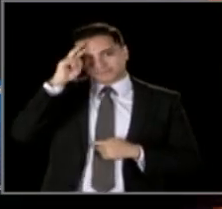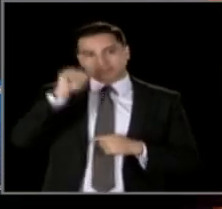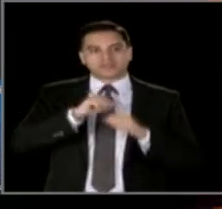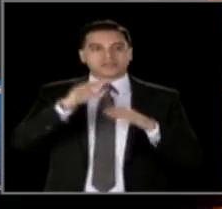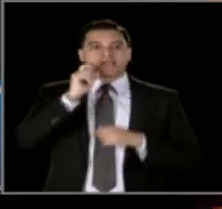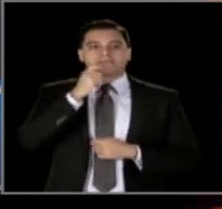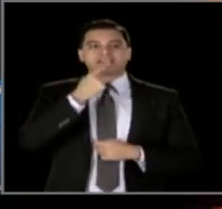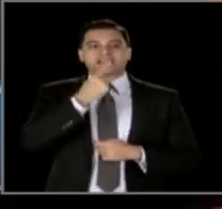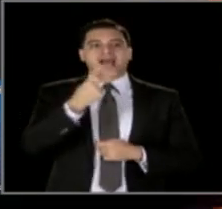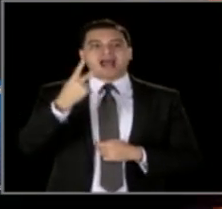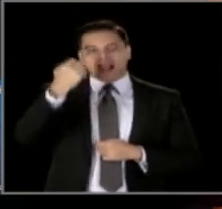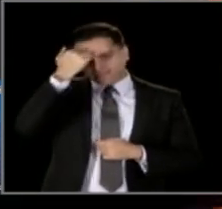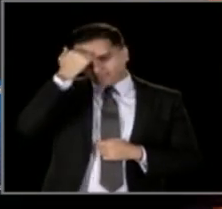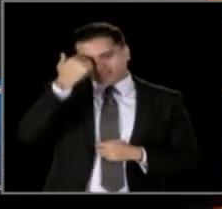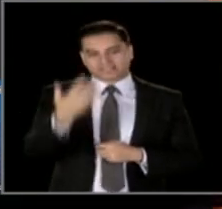اتنشرت سنة 2000